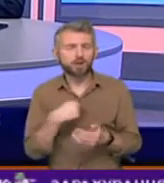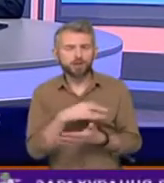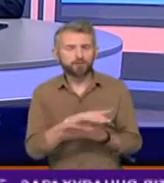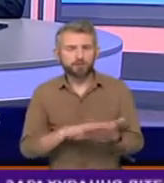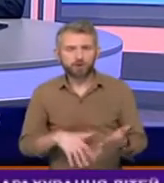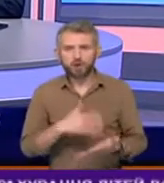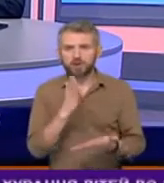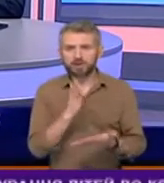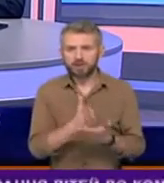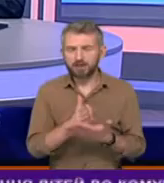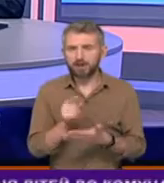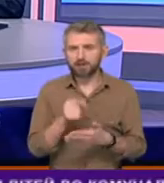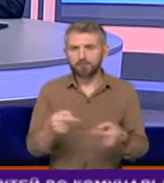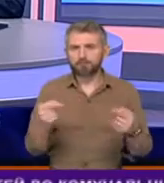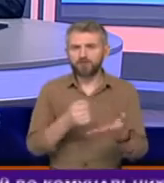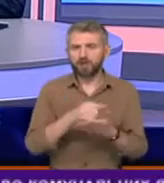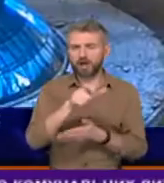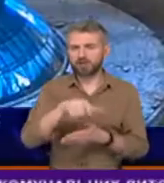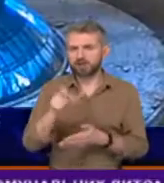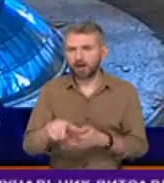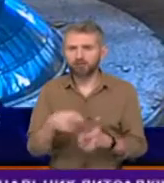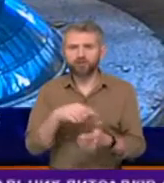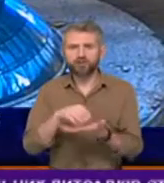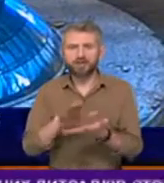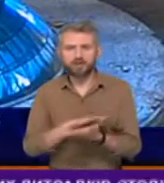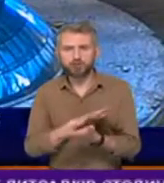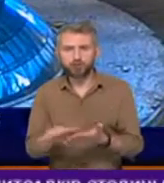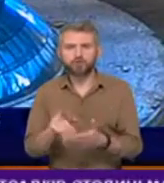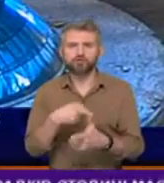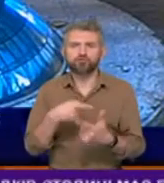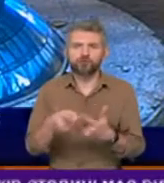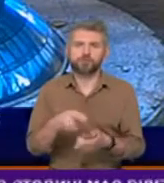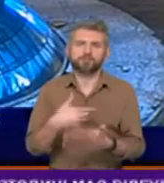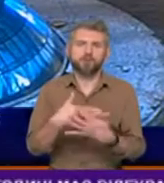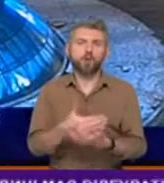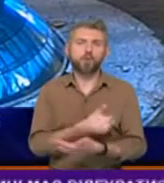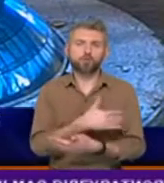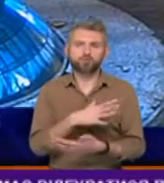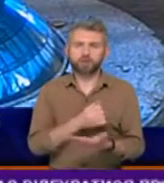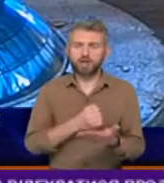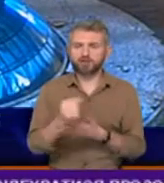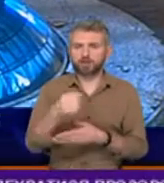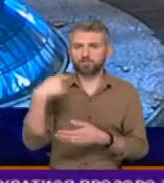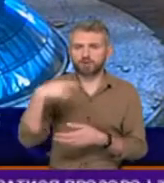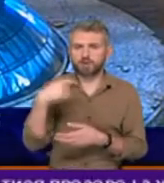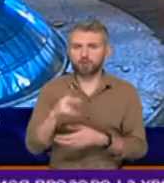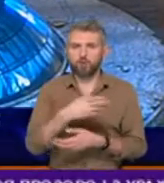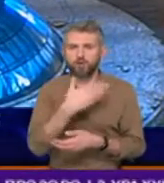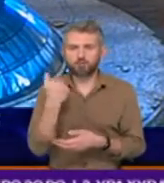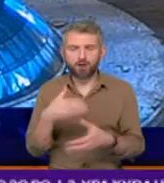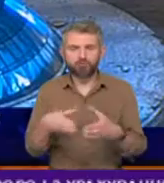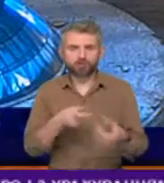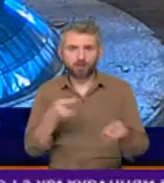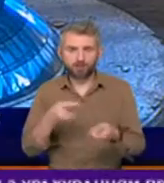зараз, є там певні кандидати, там, чи не зареєстровані, чи проартикульовані, що вони хочуть бути кандидатами в президенти, в яких немає штабів,